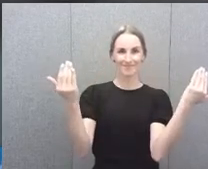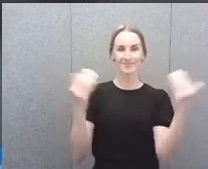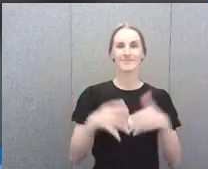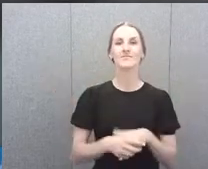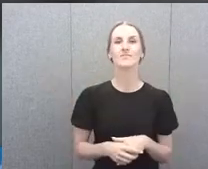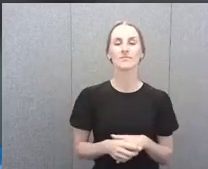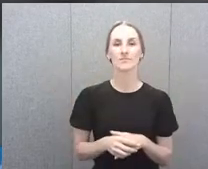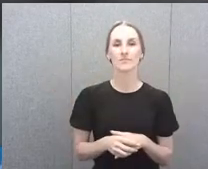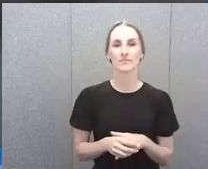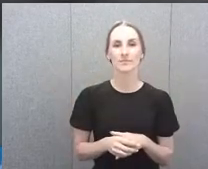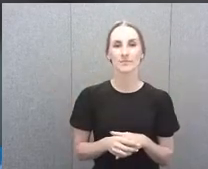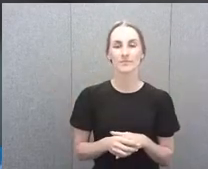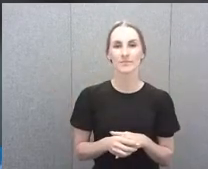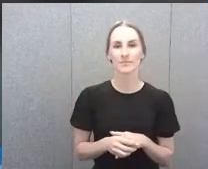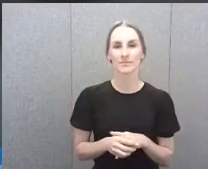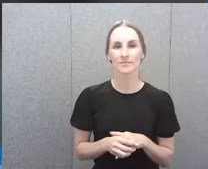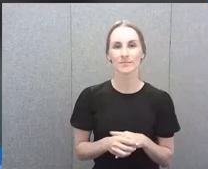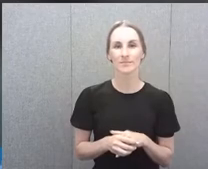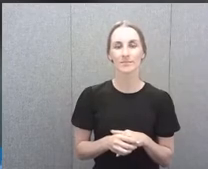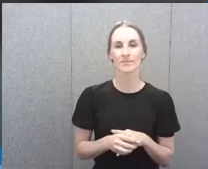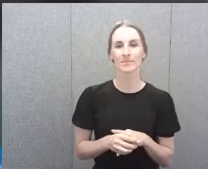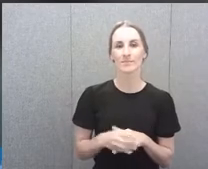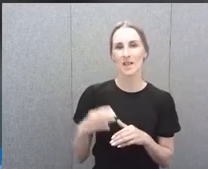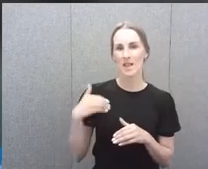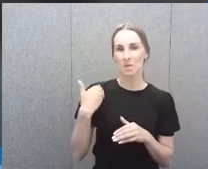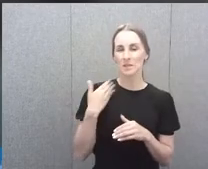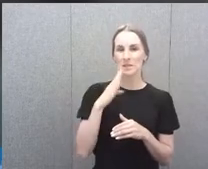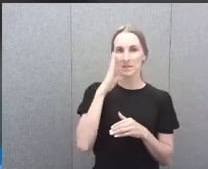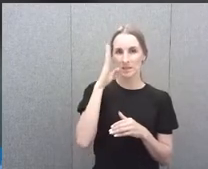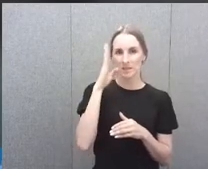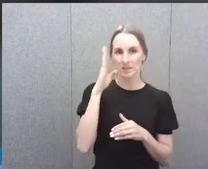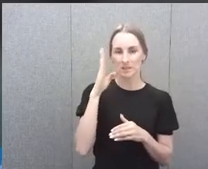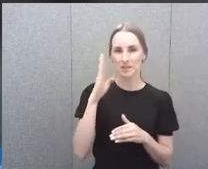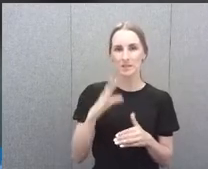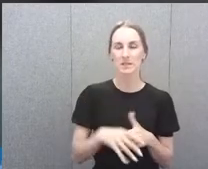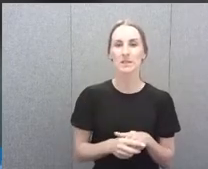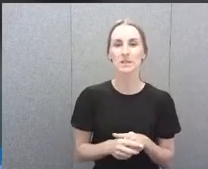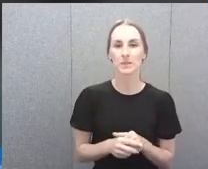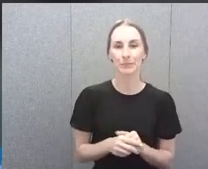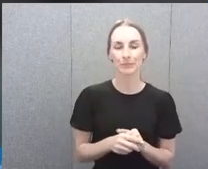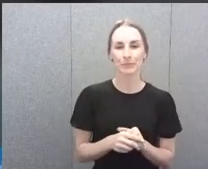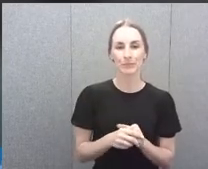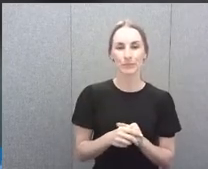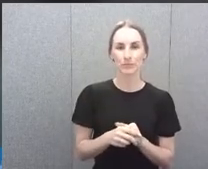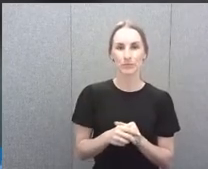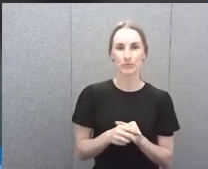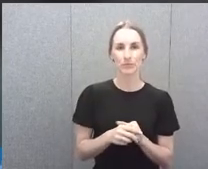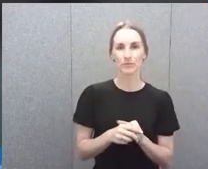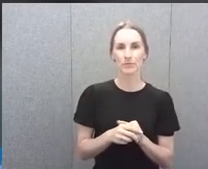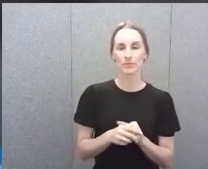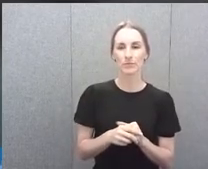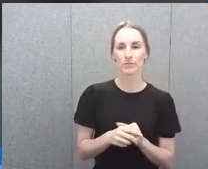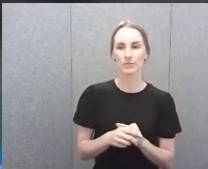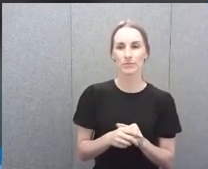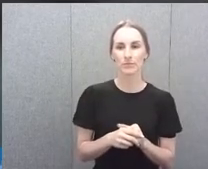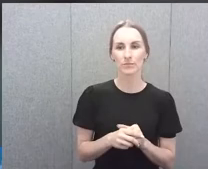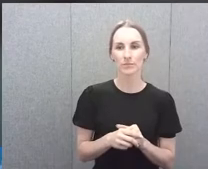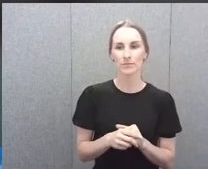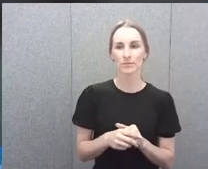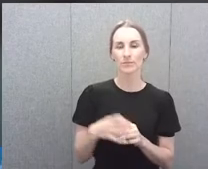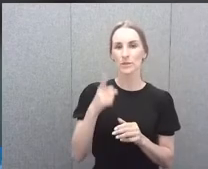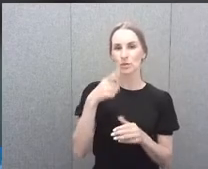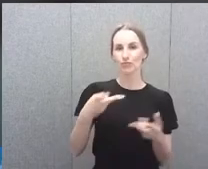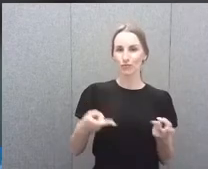Добрый день, уважаемые докладчики, уважаемые участники. Мне очень приятно находиться сегодня с вами,